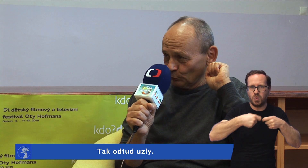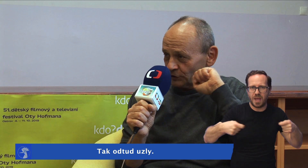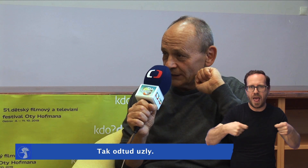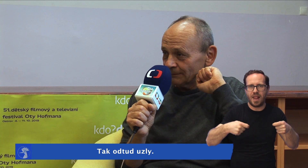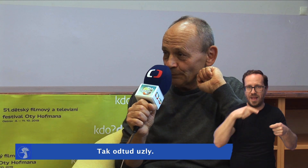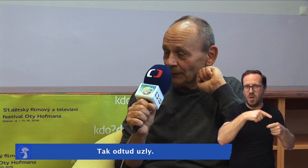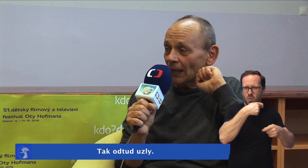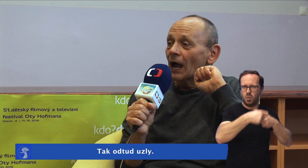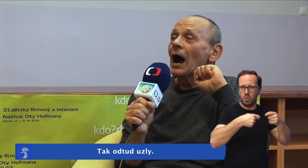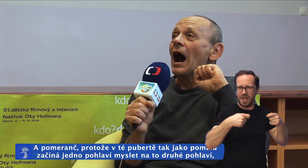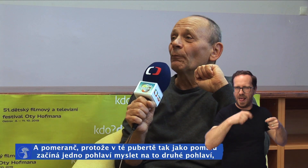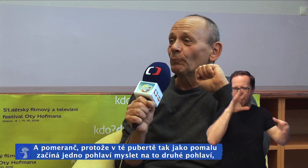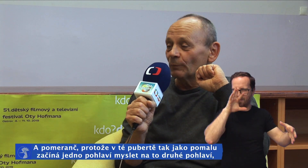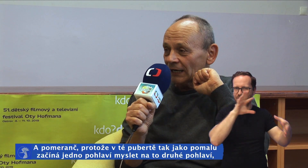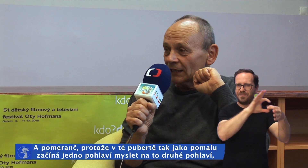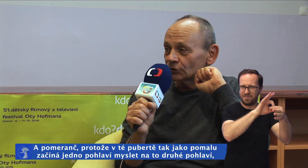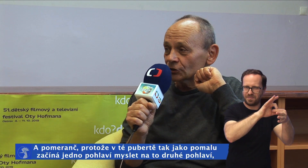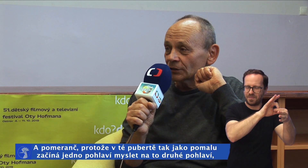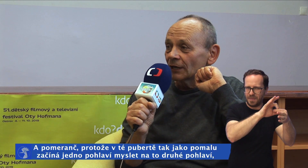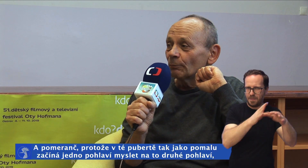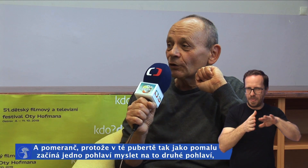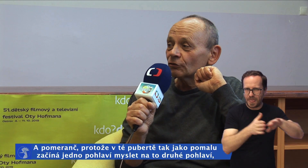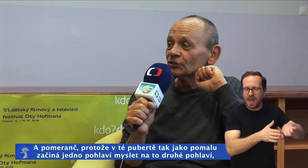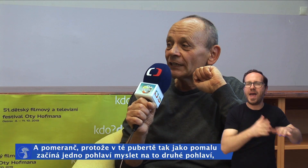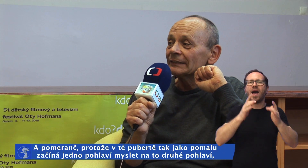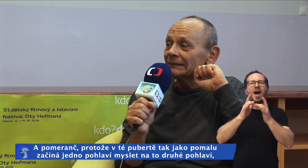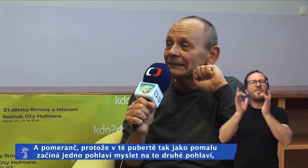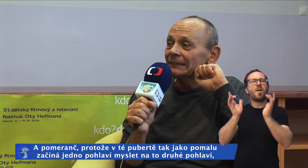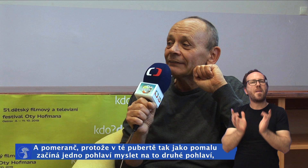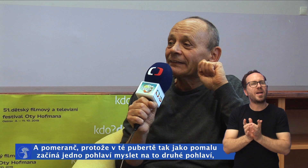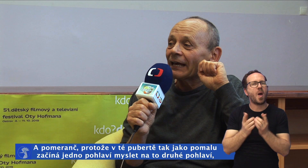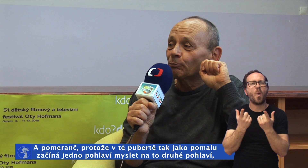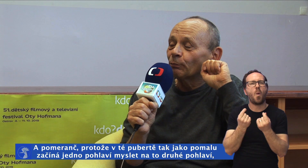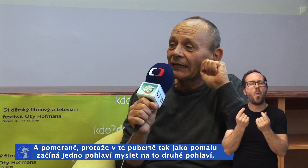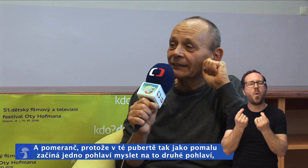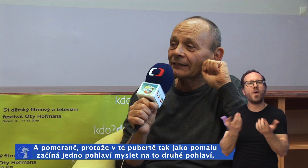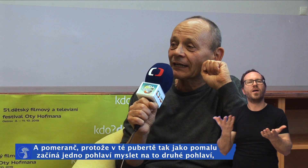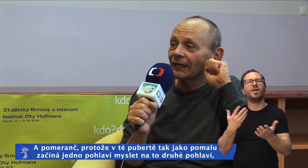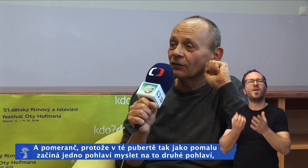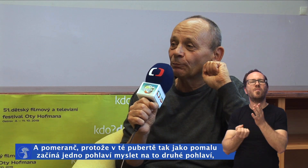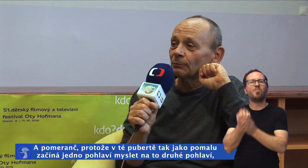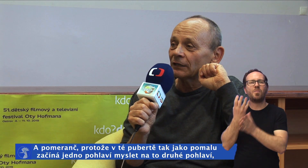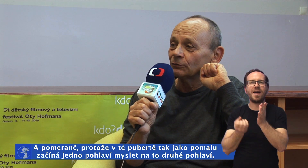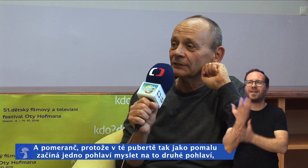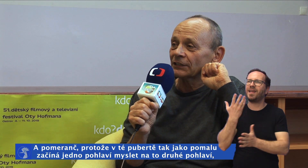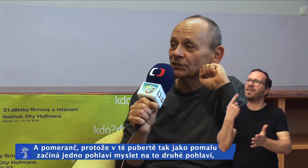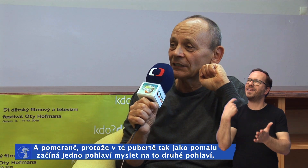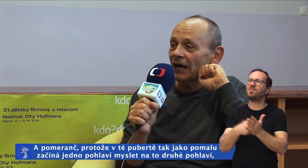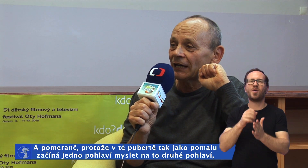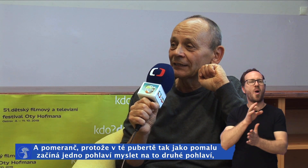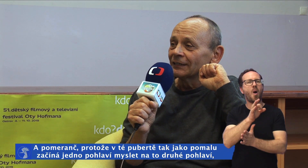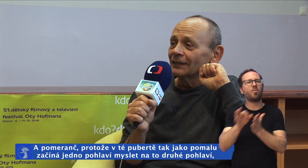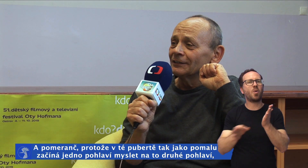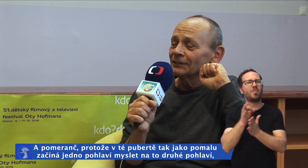odtud uzly a pomeranč, protože v té pubertě tak jako pomalu